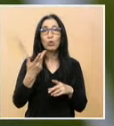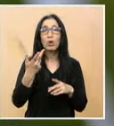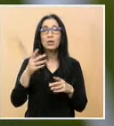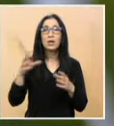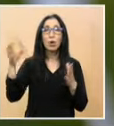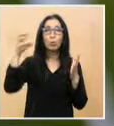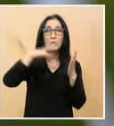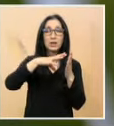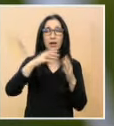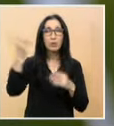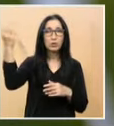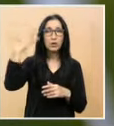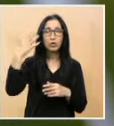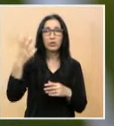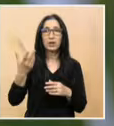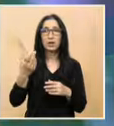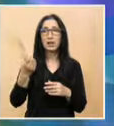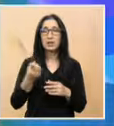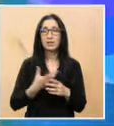отразява слънчевата светлина.